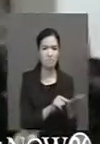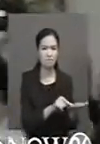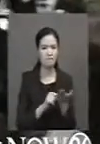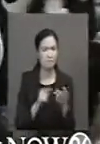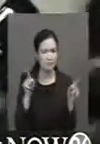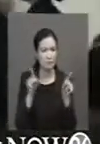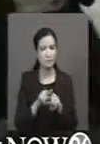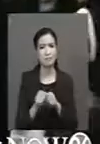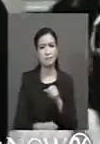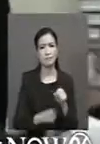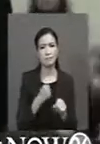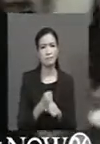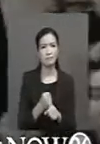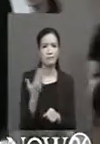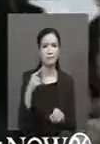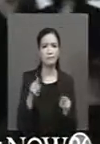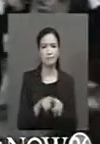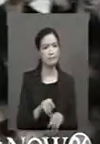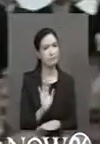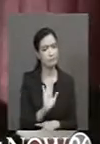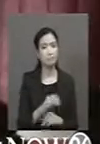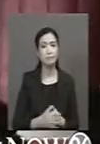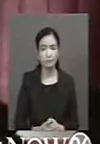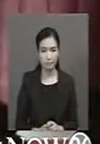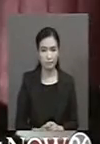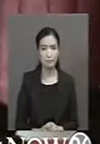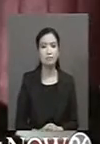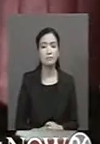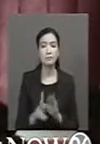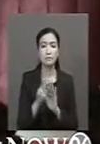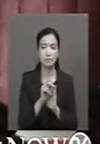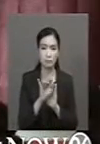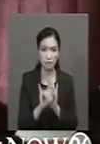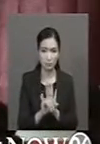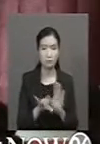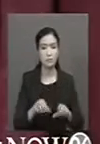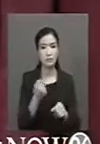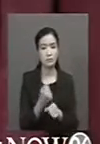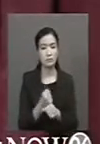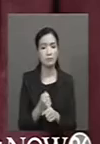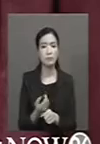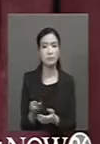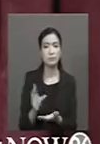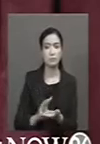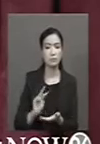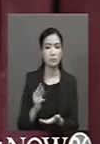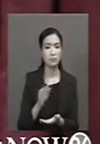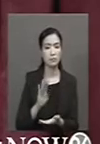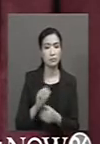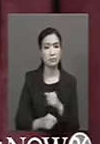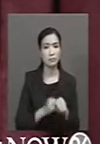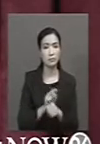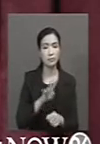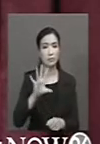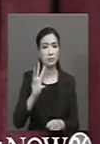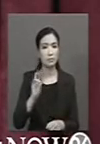กพลเอกประยุทธ์จันทร์โอชาค่ะนายกรัฐมนตรีกล่าวระหว่างการมอบนโยบายในการจัดทำงบประมาณปี2561ใจความ